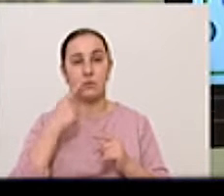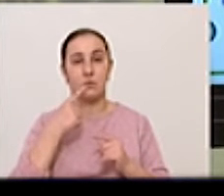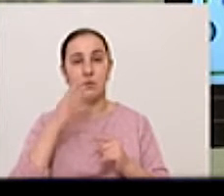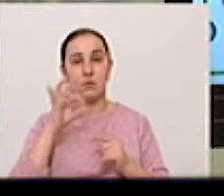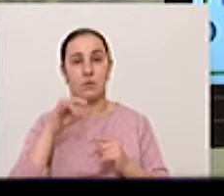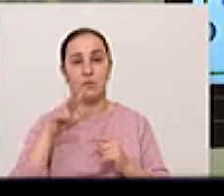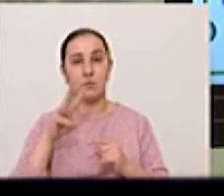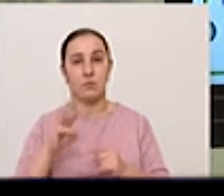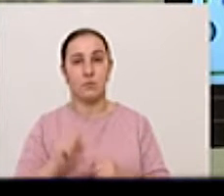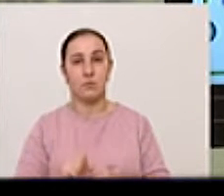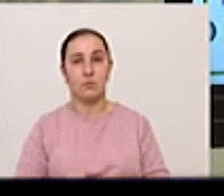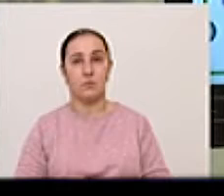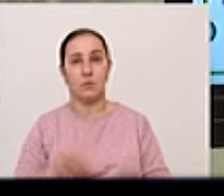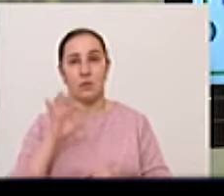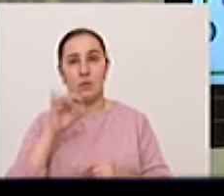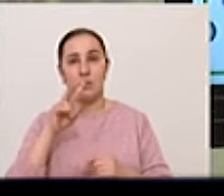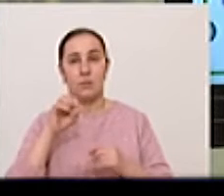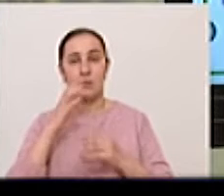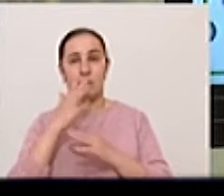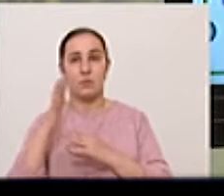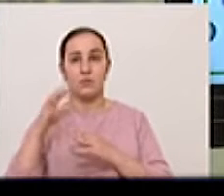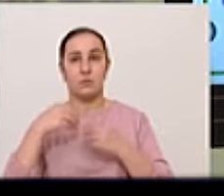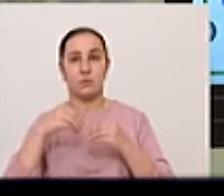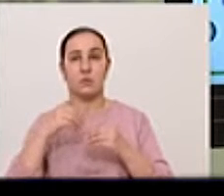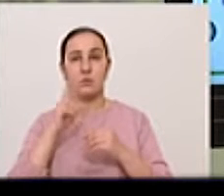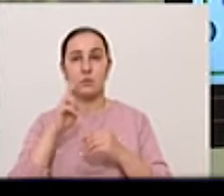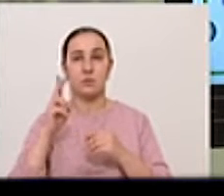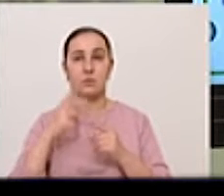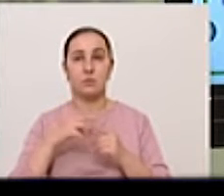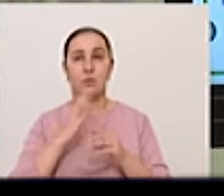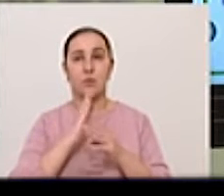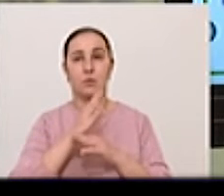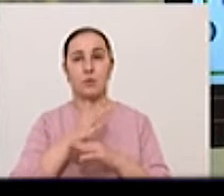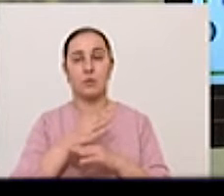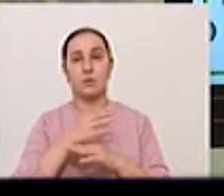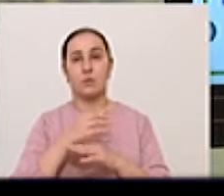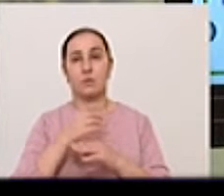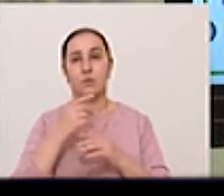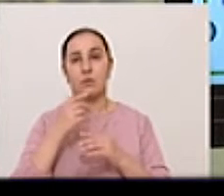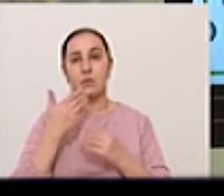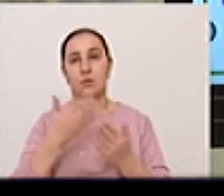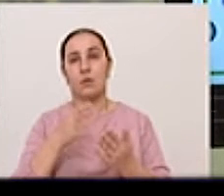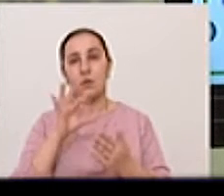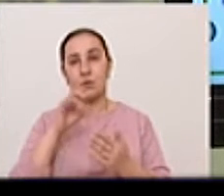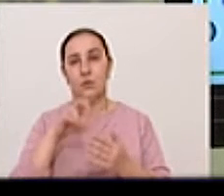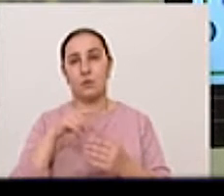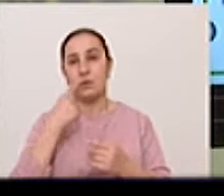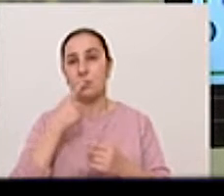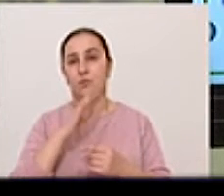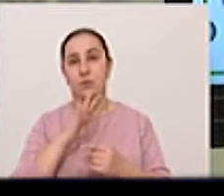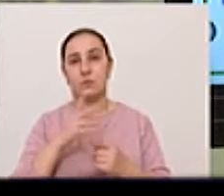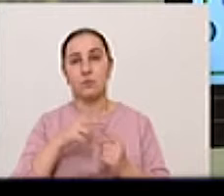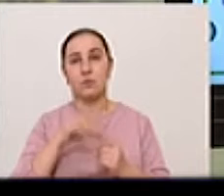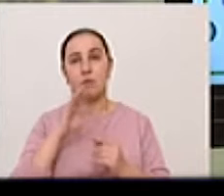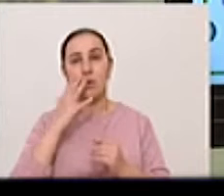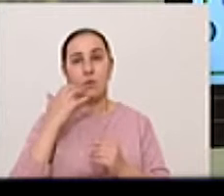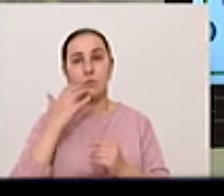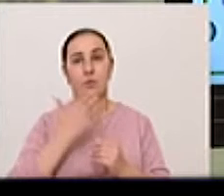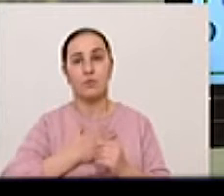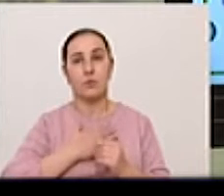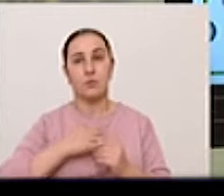olma. Olma eksa bog'iga har kim, mehmoniga ol ye demasmi, olma